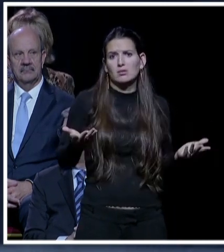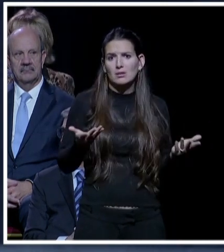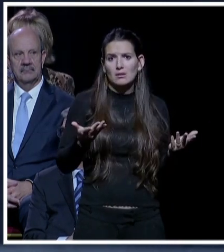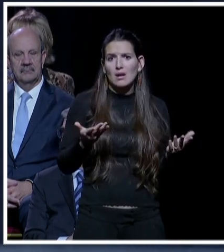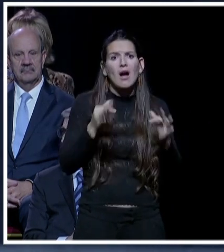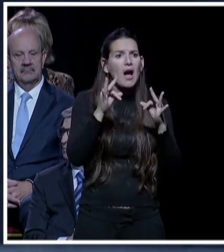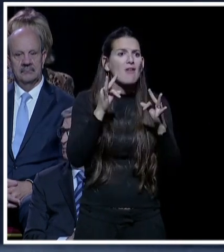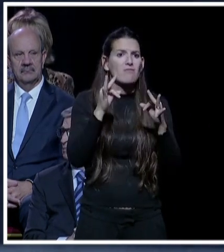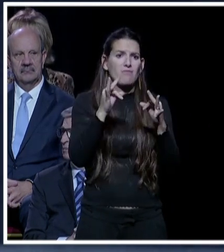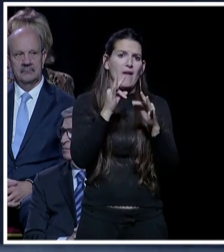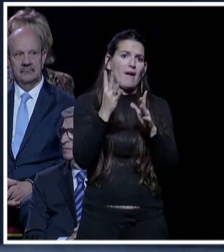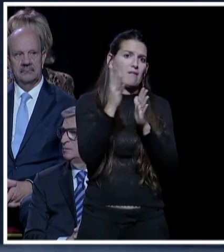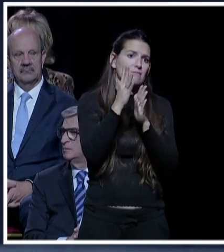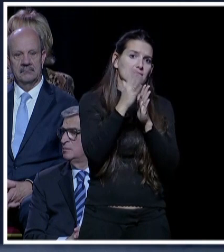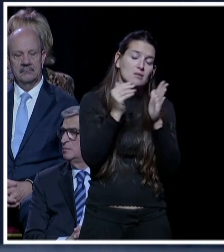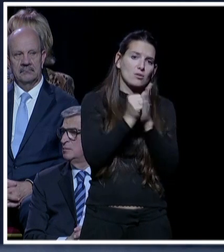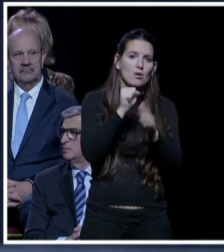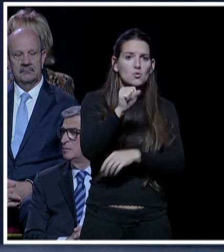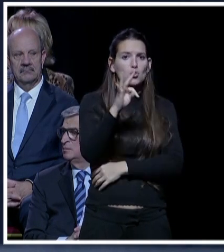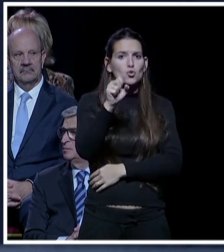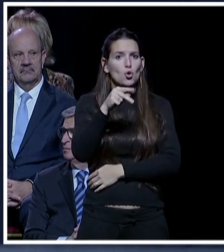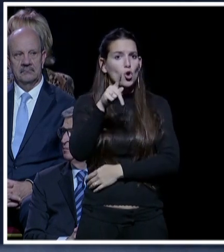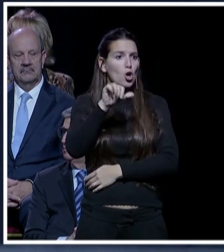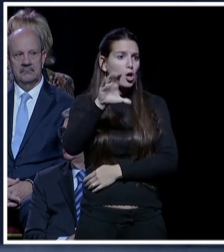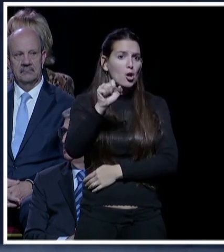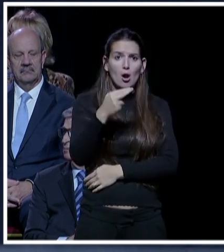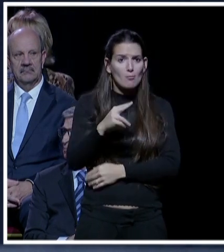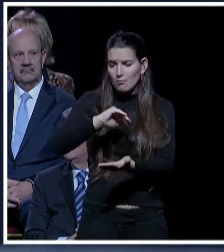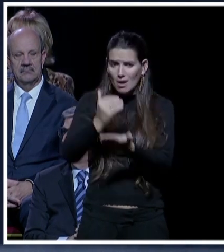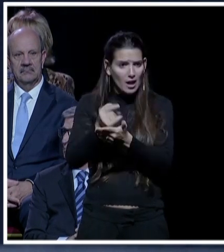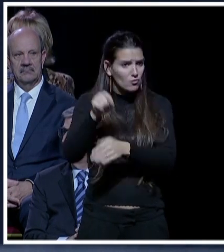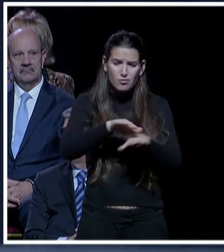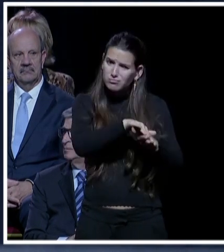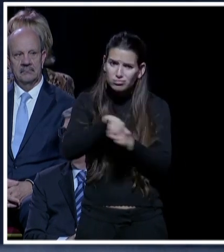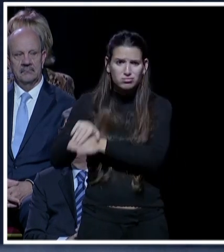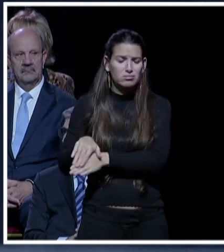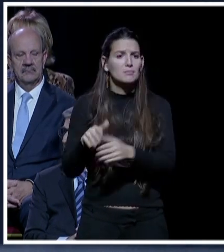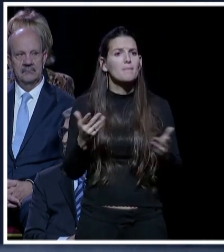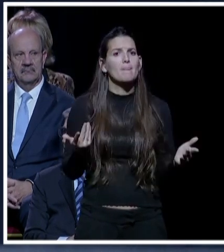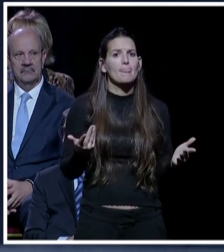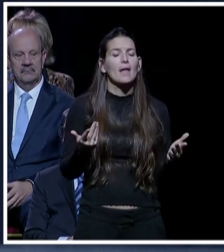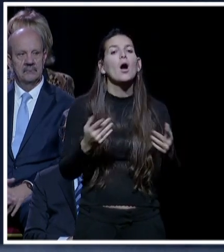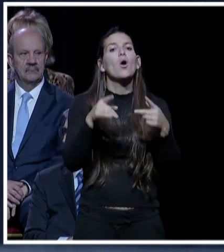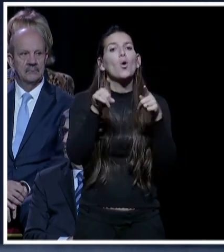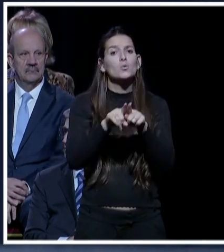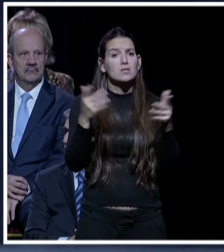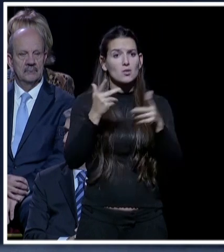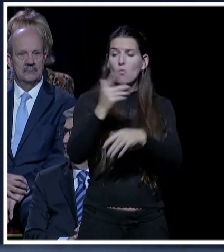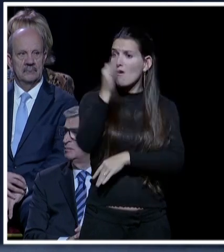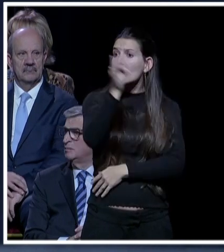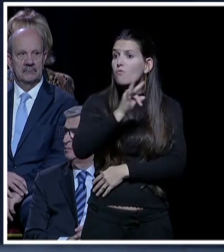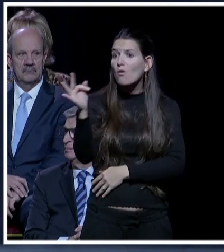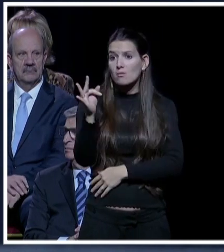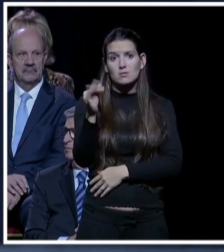syndrome de Stockholm. Puisque j'aborde ici les questions internationales, il faudra aussi veiller à ce que la France reste